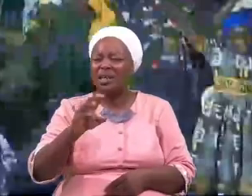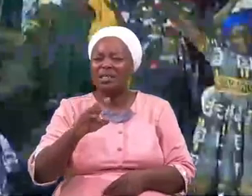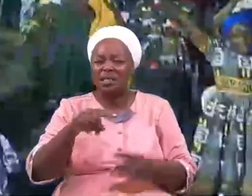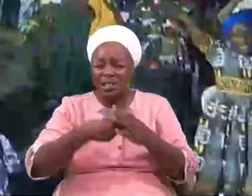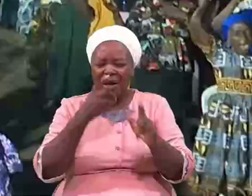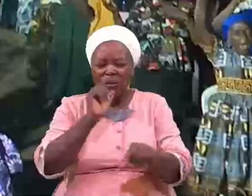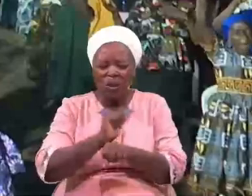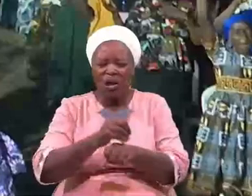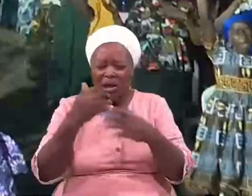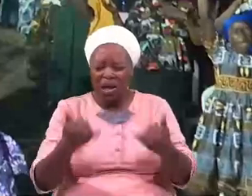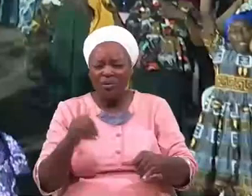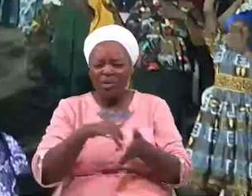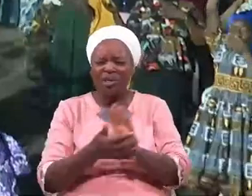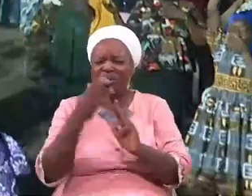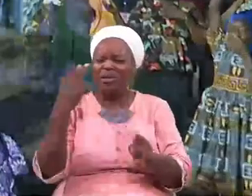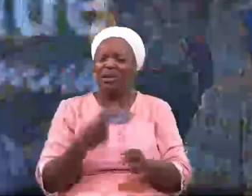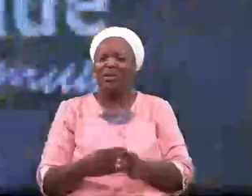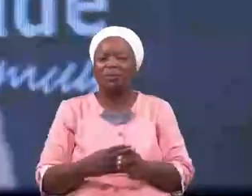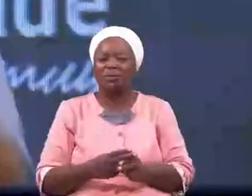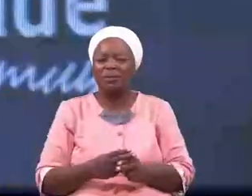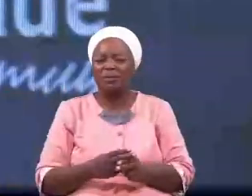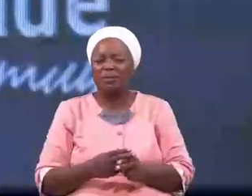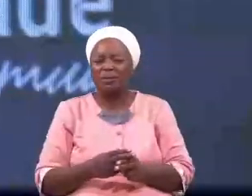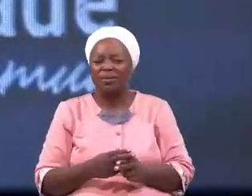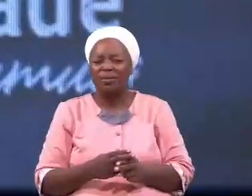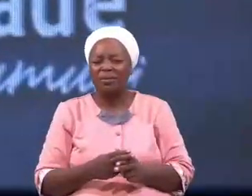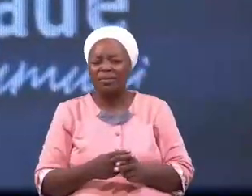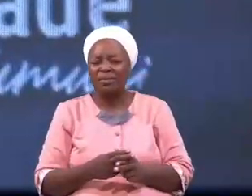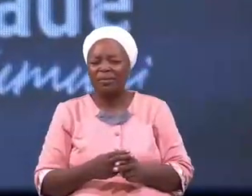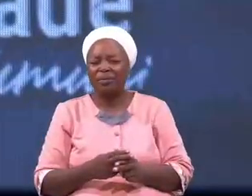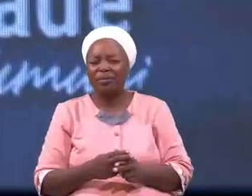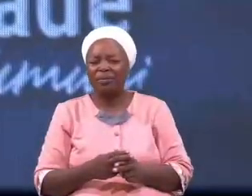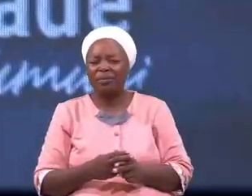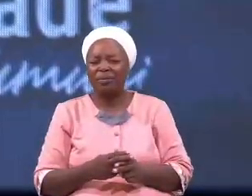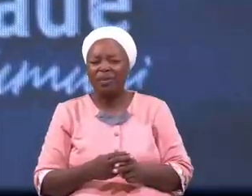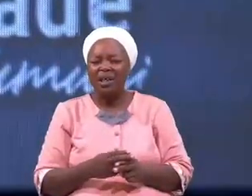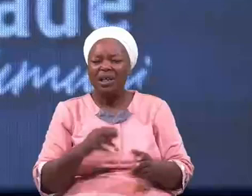Que le foie reprenne sa fonction au nom de Jésus-Christ.